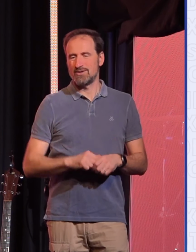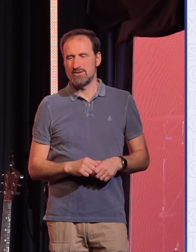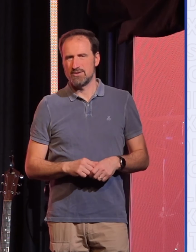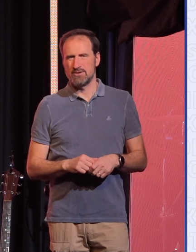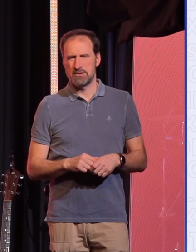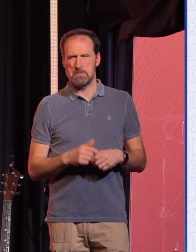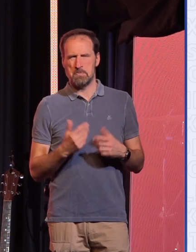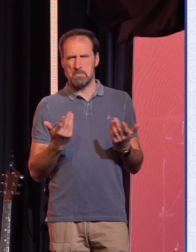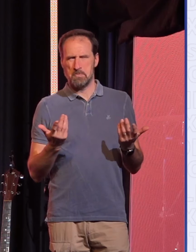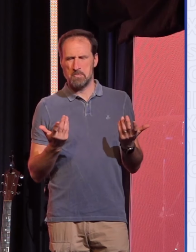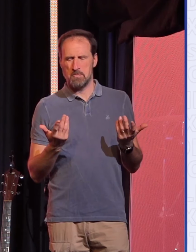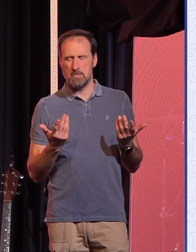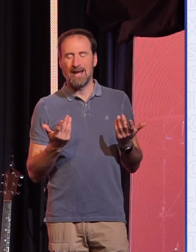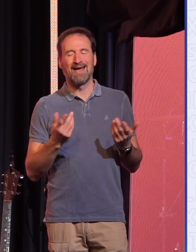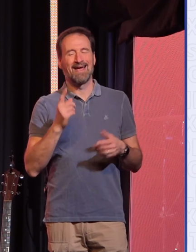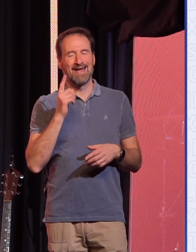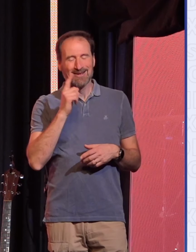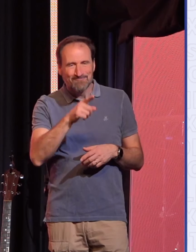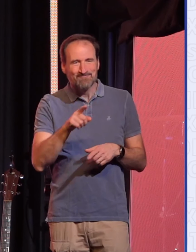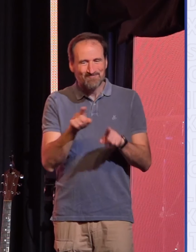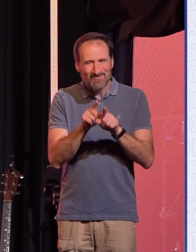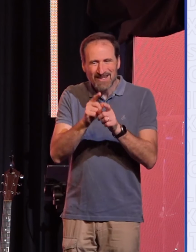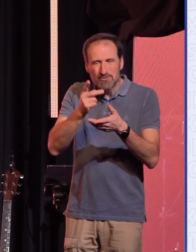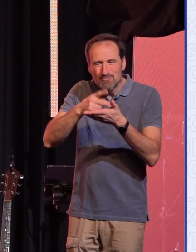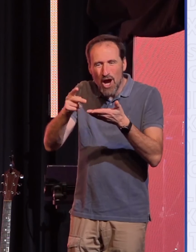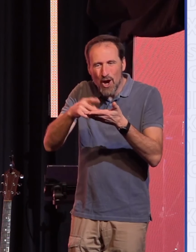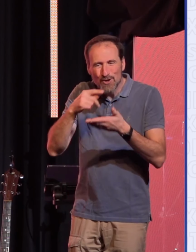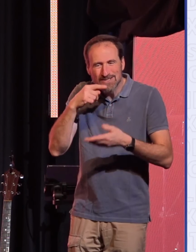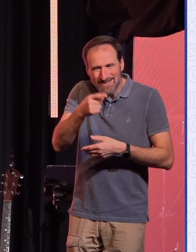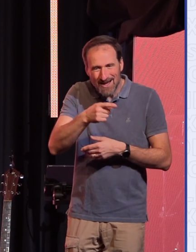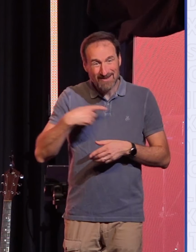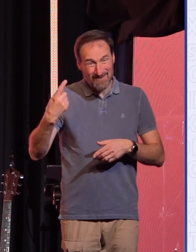Halte den Blick auf Jesus ausgerichtet und lauf.